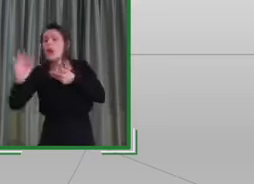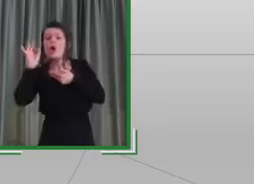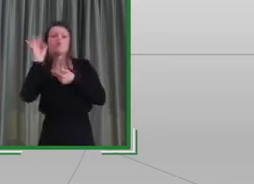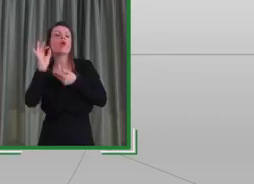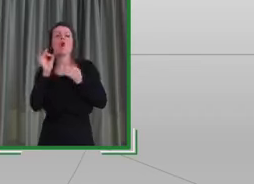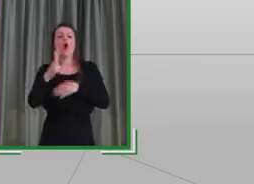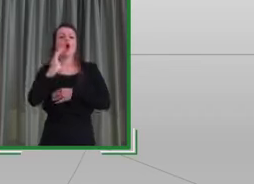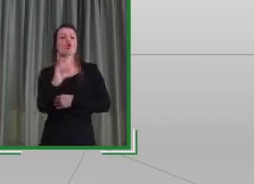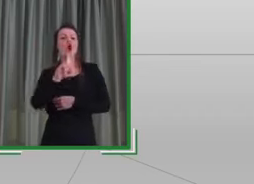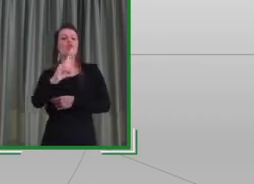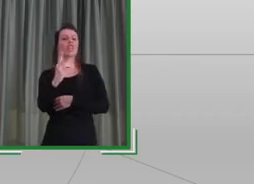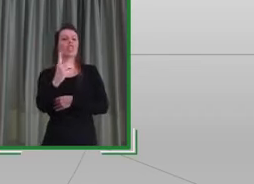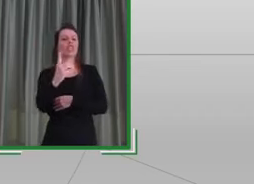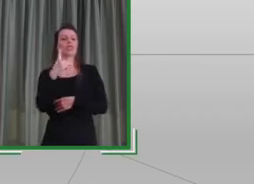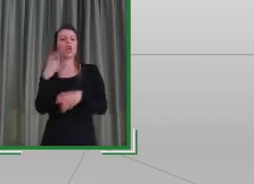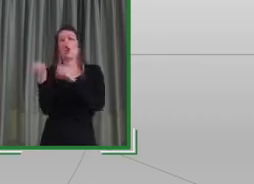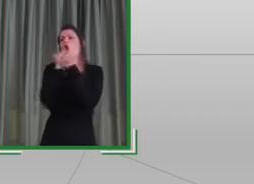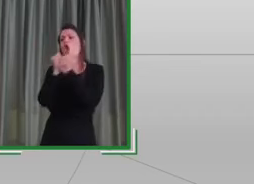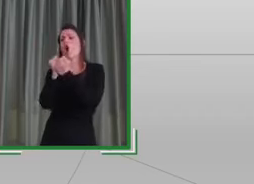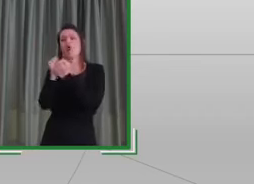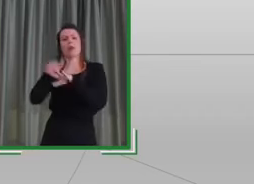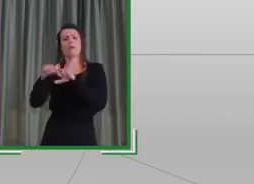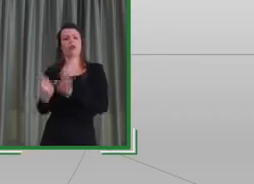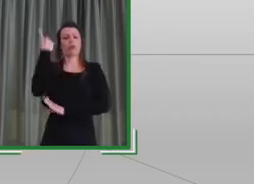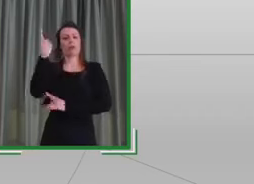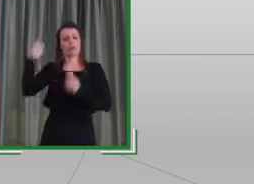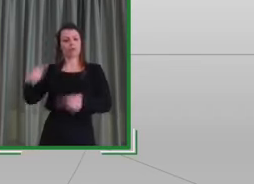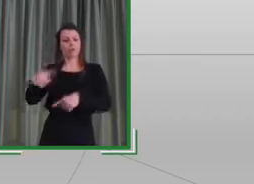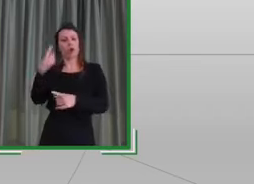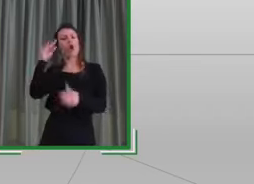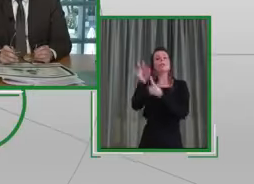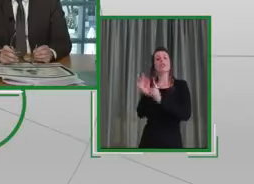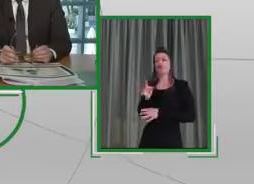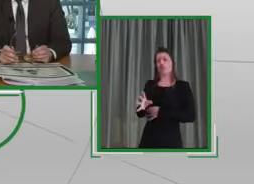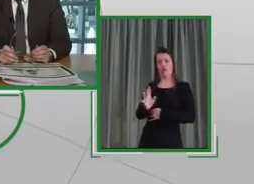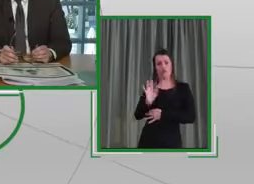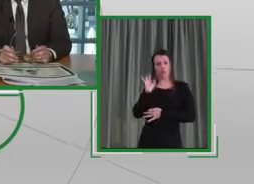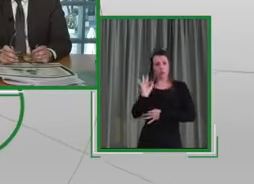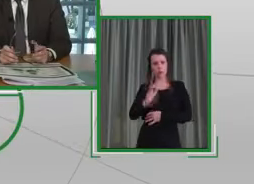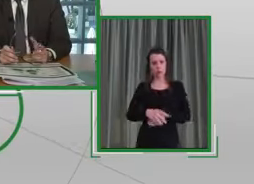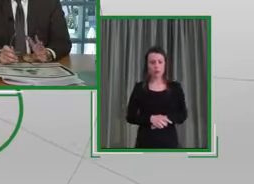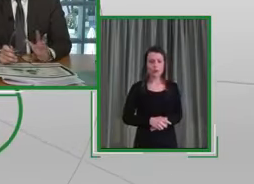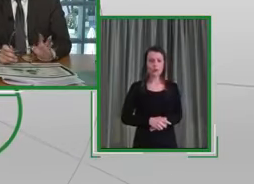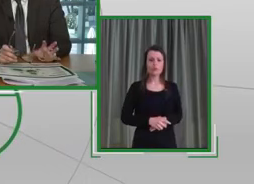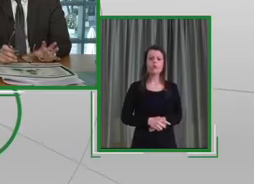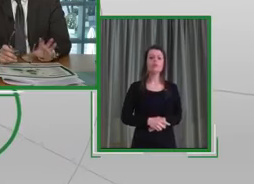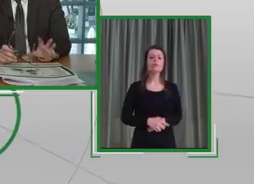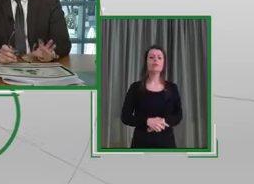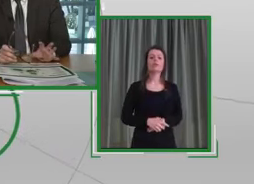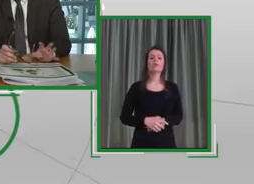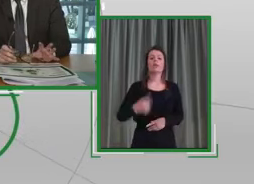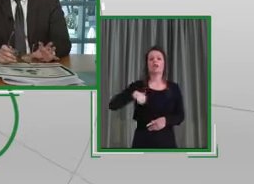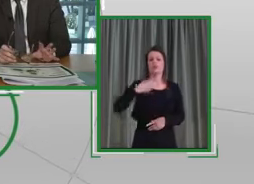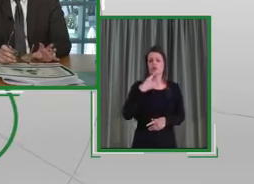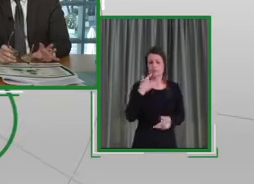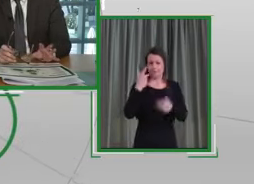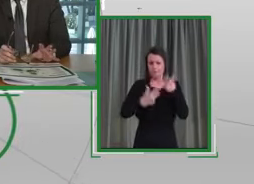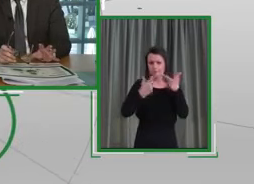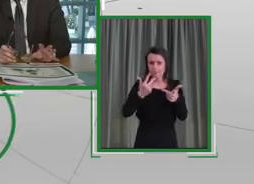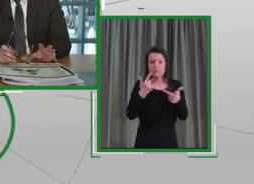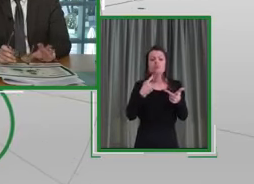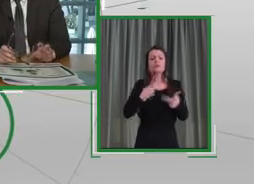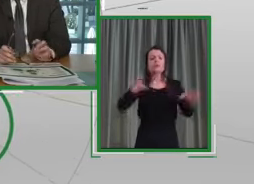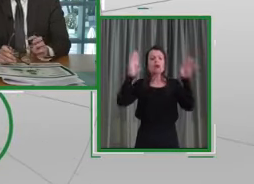ecco abbiamo detto che è importante appunto anche mantenere sempre l'attenzione sull'aspetto